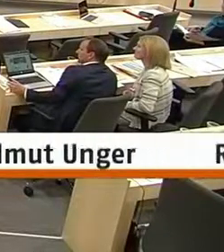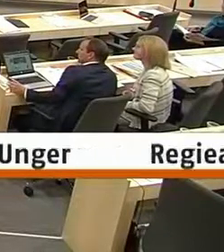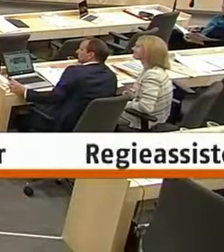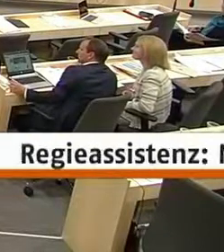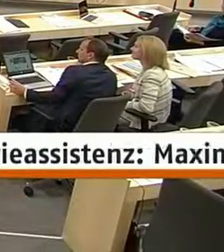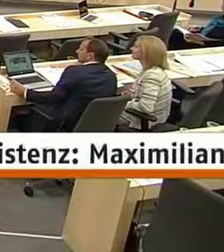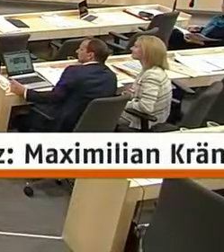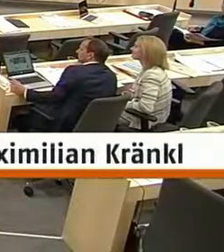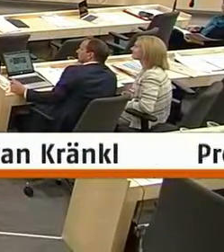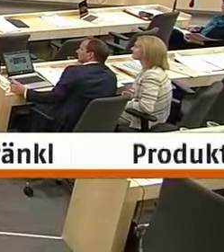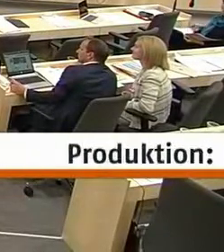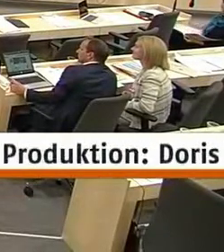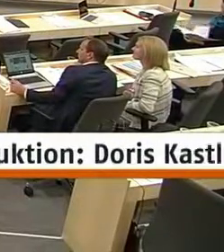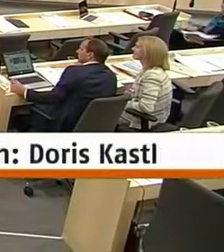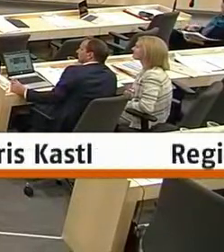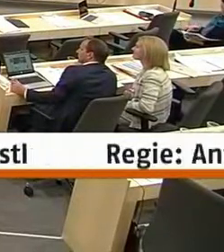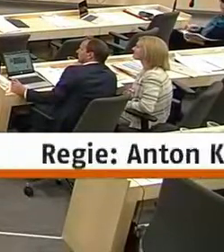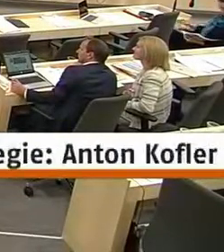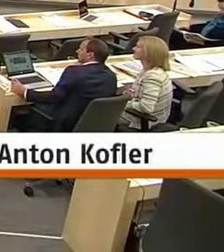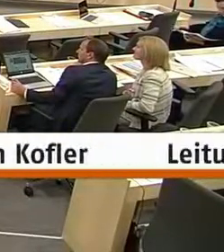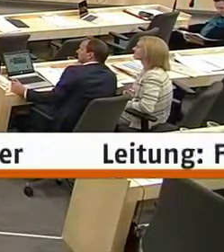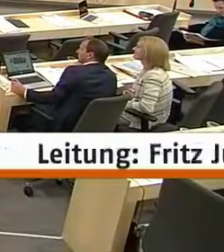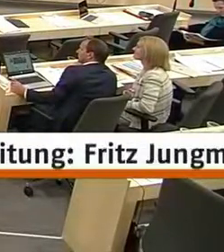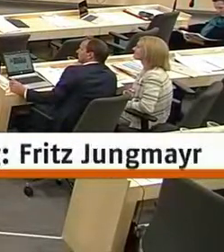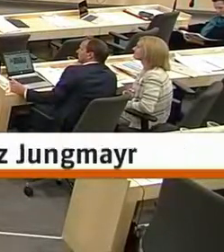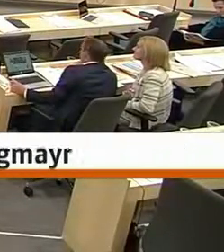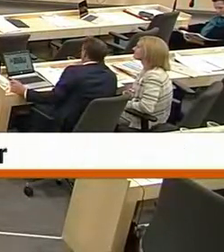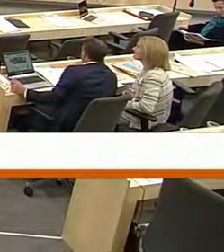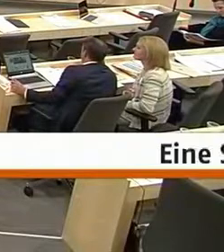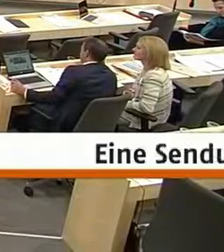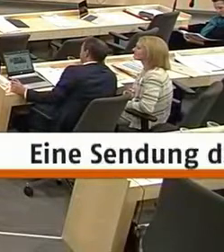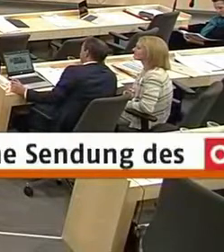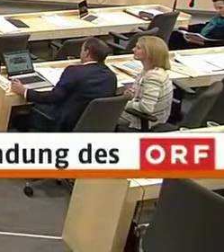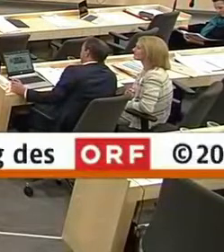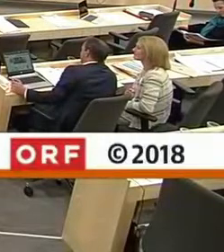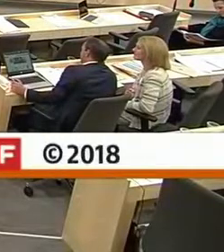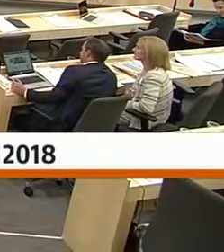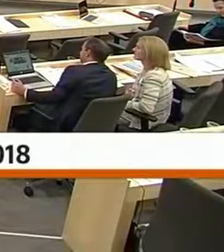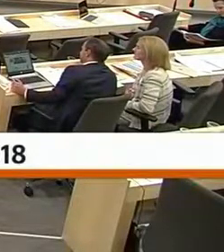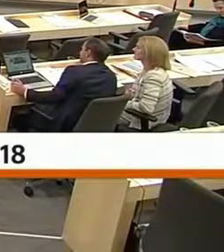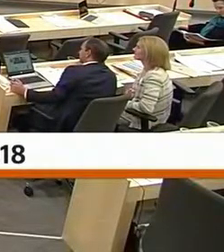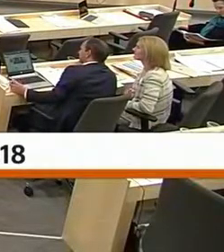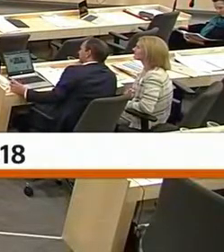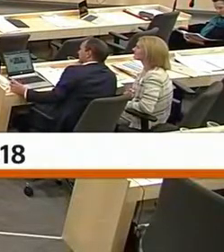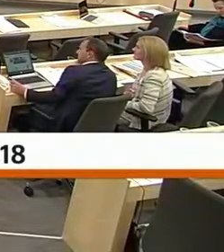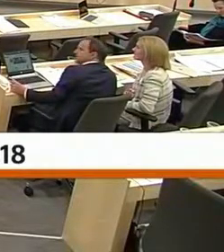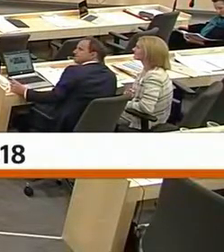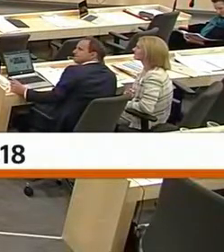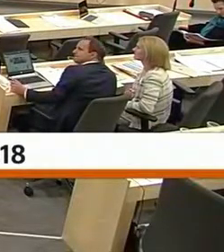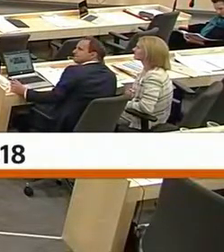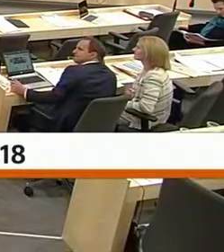aber Sie lernen vermutlich nicht Deutsch. Und ich lese Ihnen jetzt nur kurz Zahlen vor. In der Volksschule Lehen, der Anteil